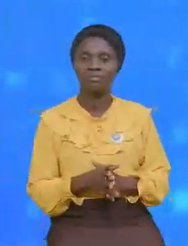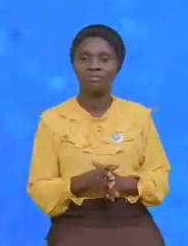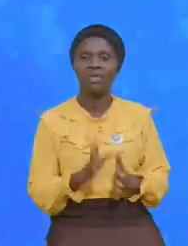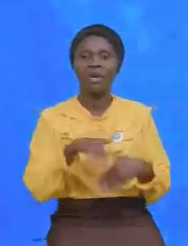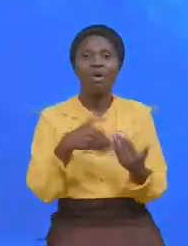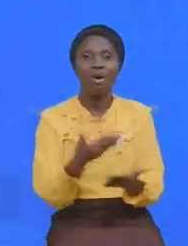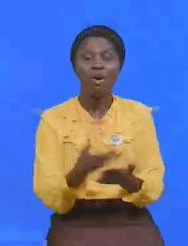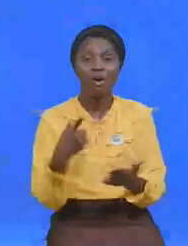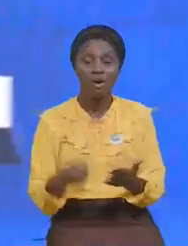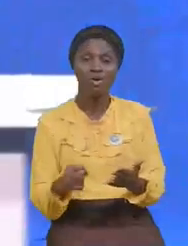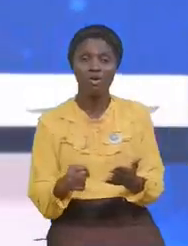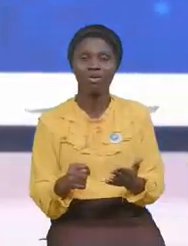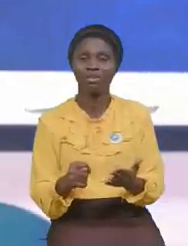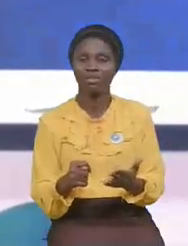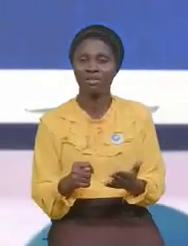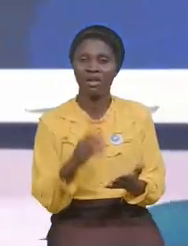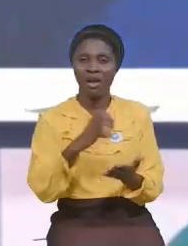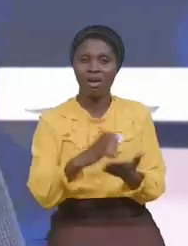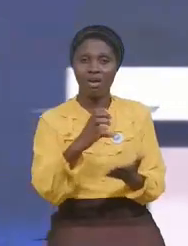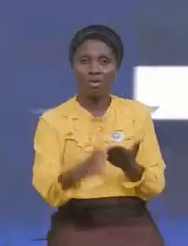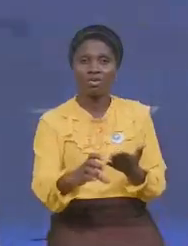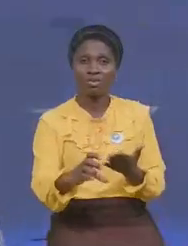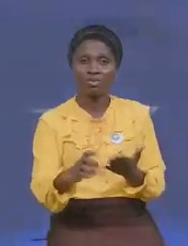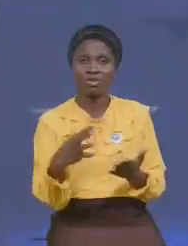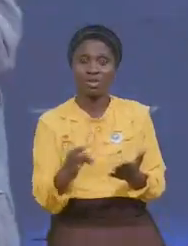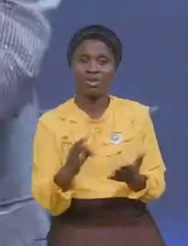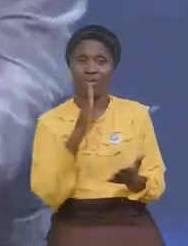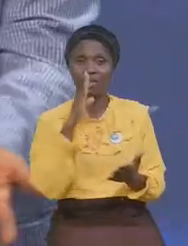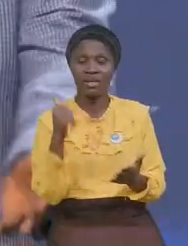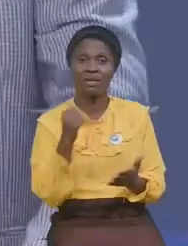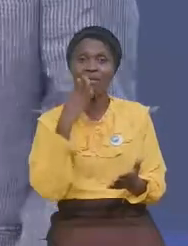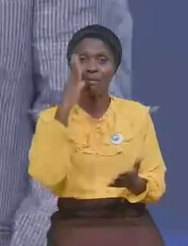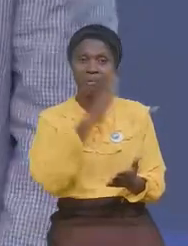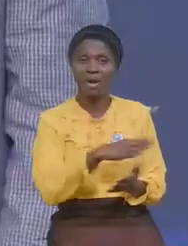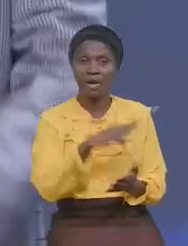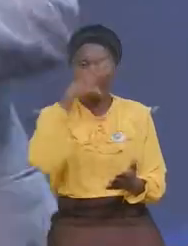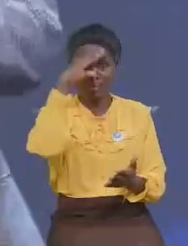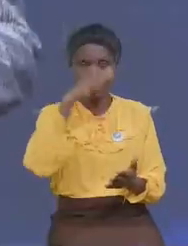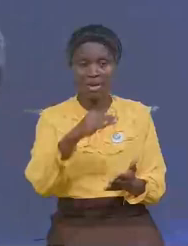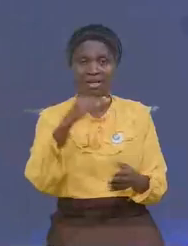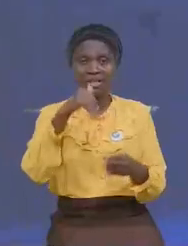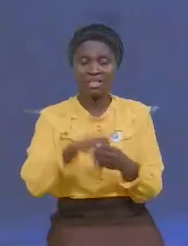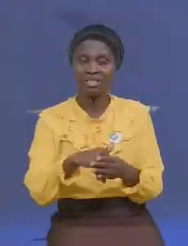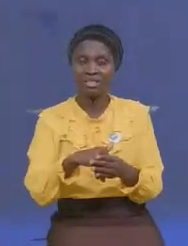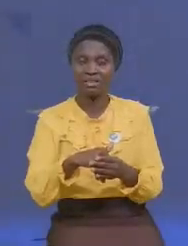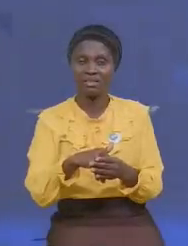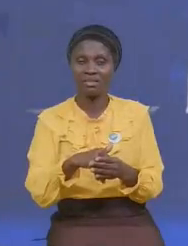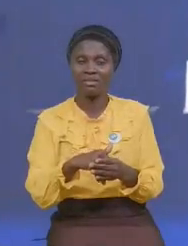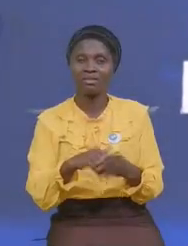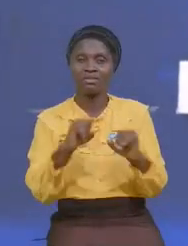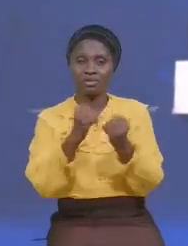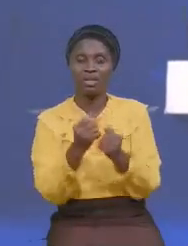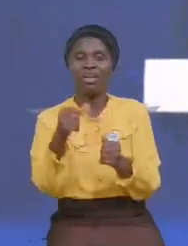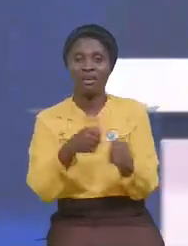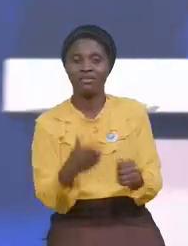poubelle. Et les conséquences d'un homme dans la société, tout est déposé sur lui.